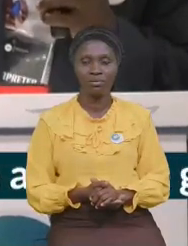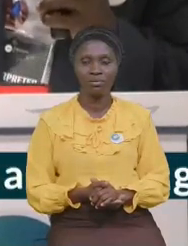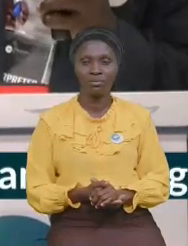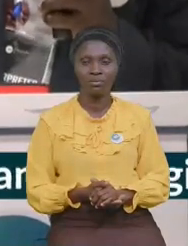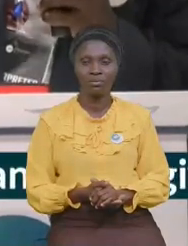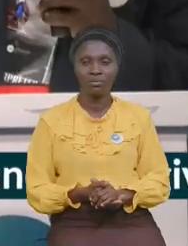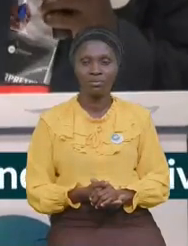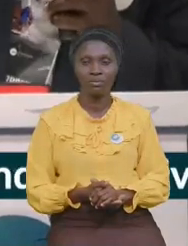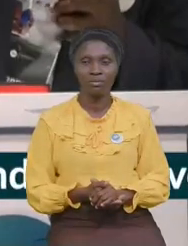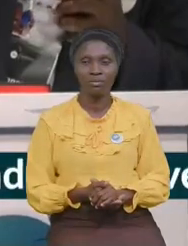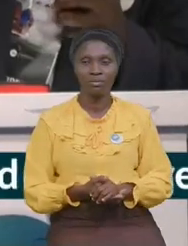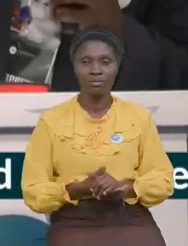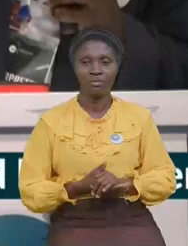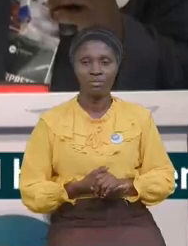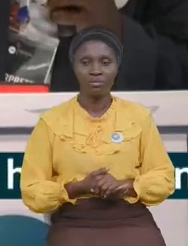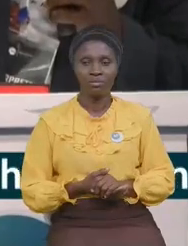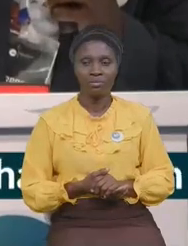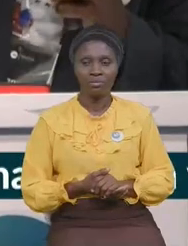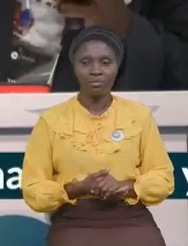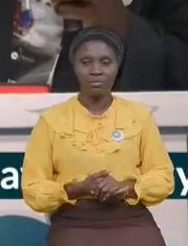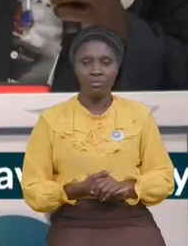92 et 63.